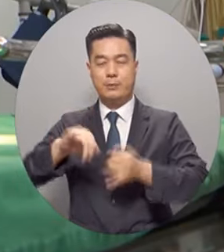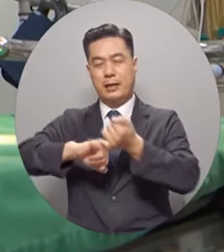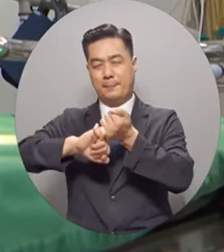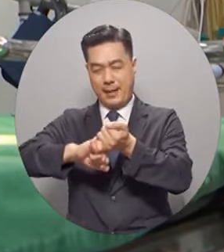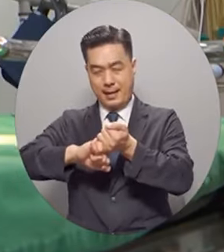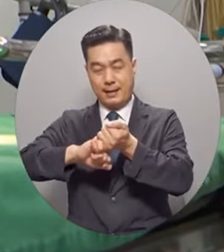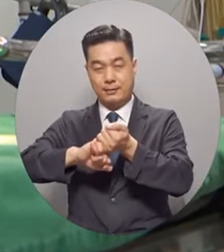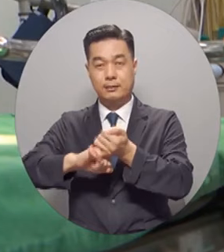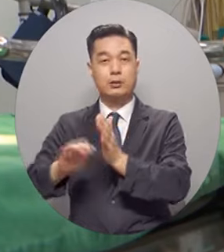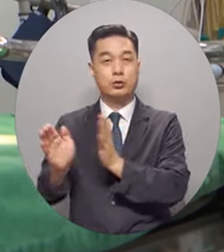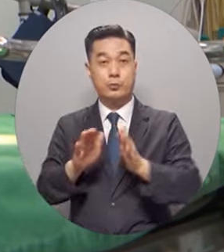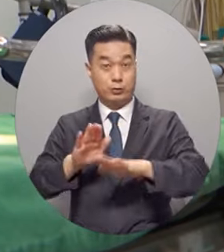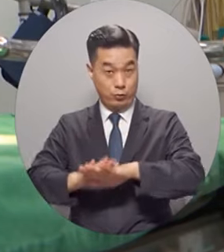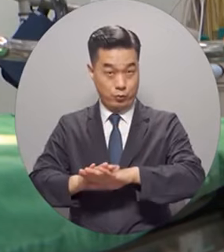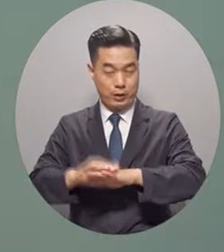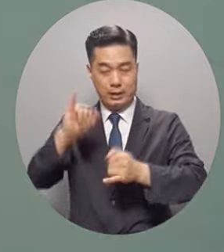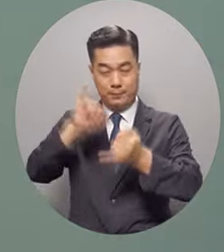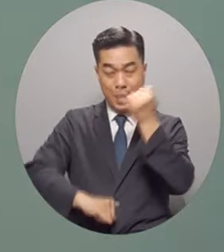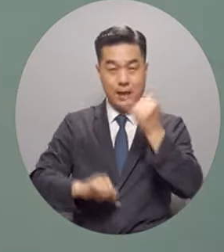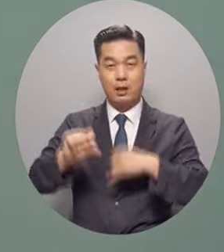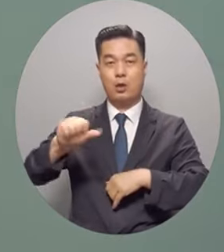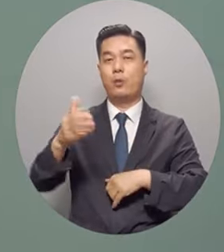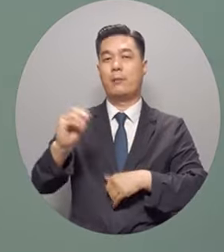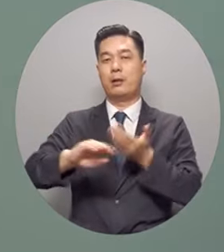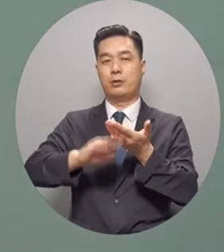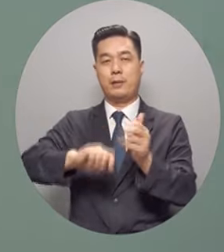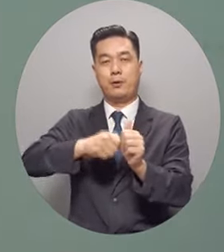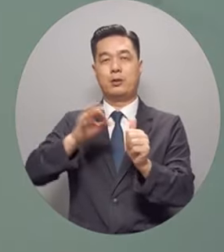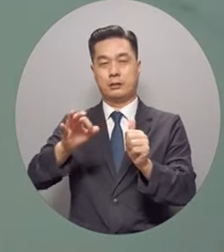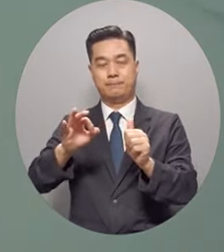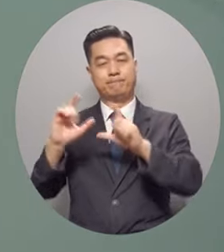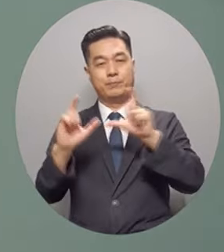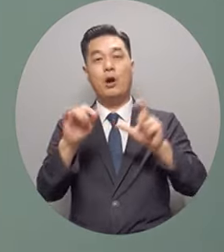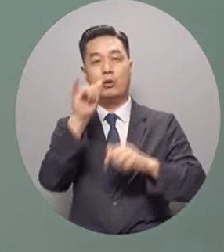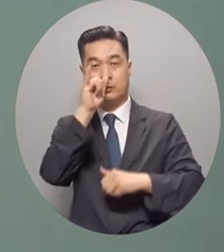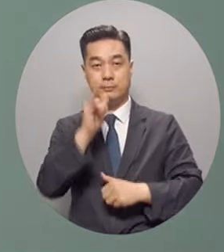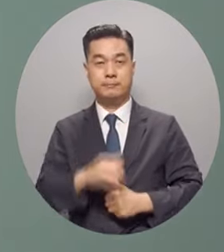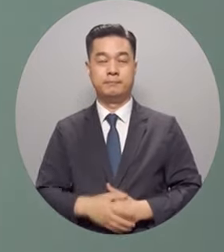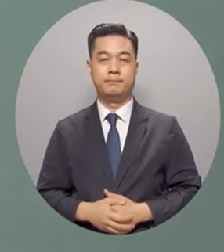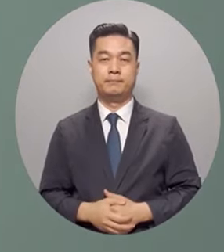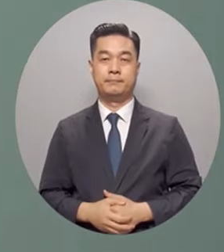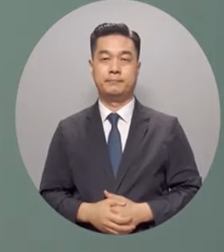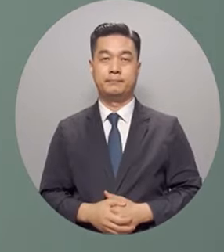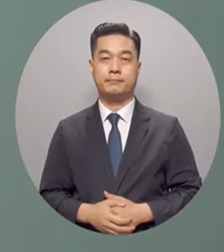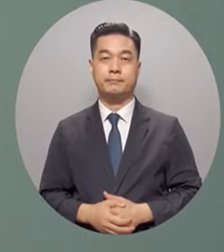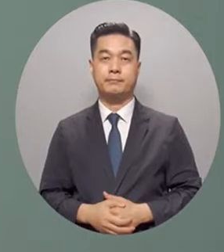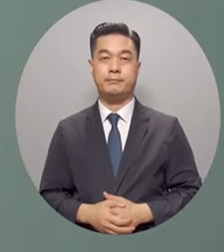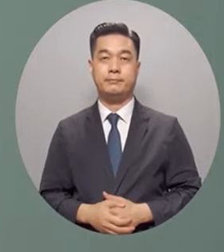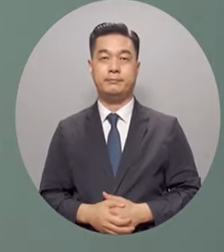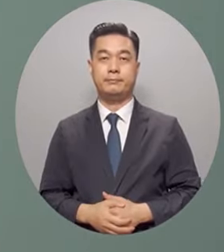설치해야하고 이을 어길 때 500만 원 이하의 벌금이 부과됩니다 MBC 뉴스 이지은입니다